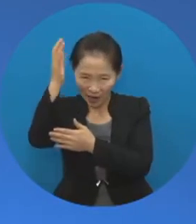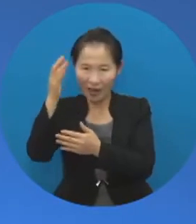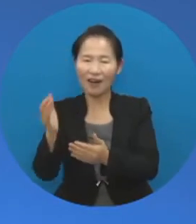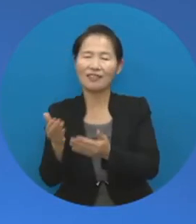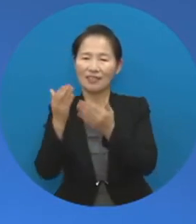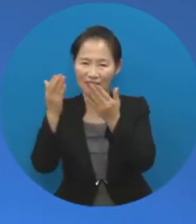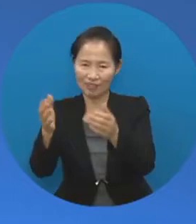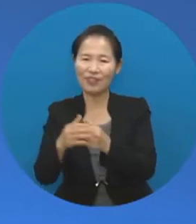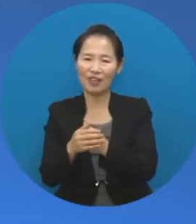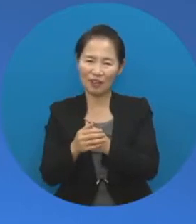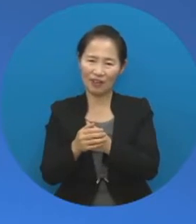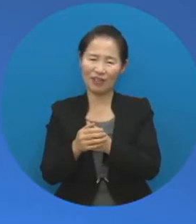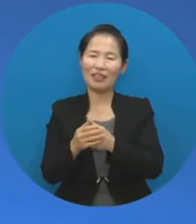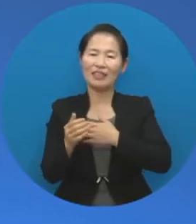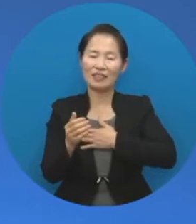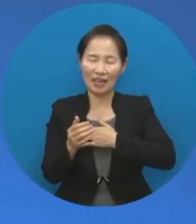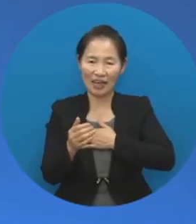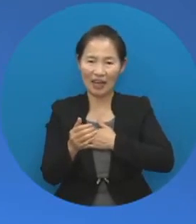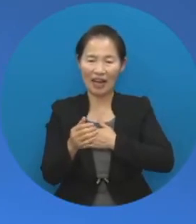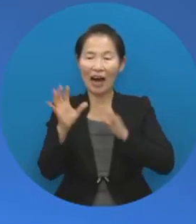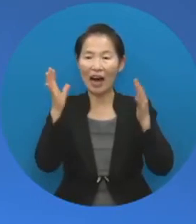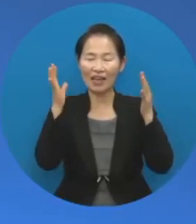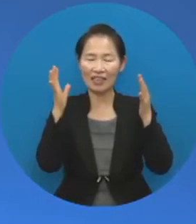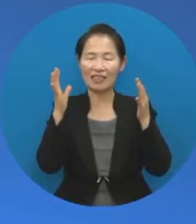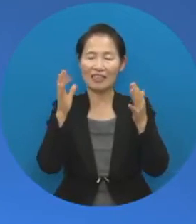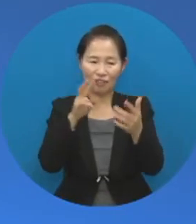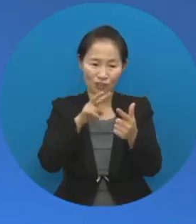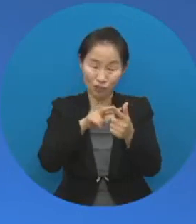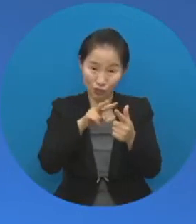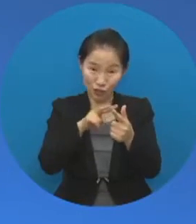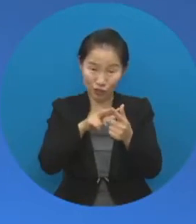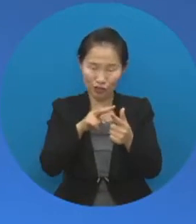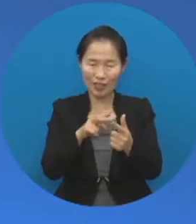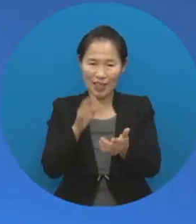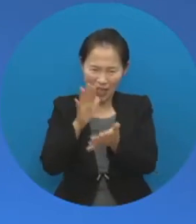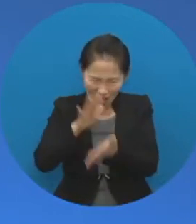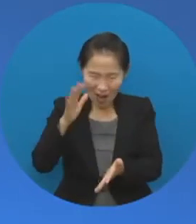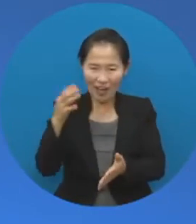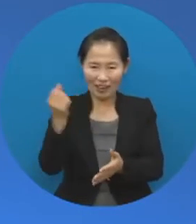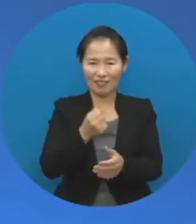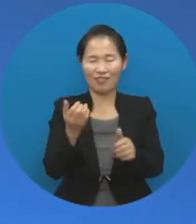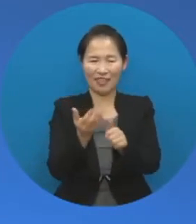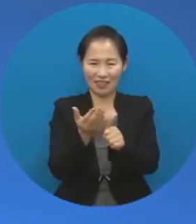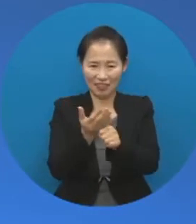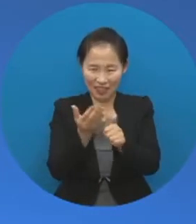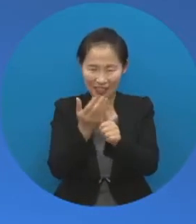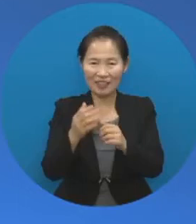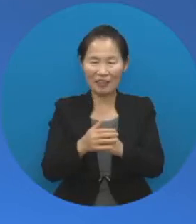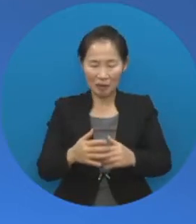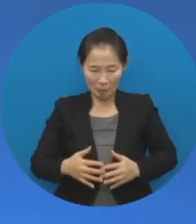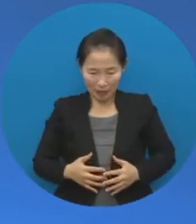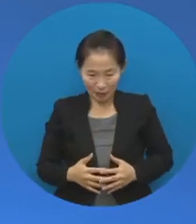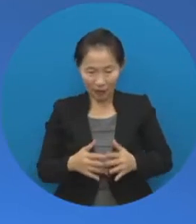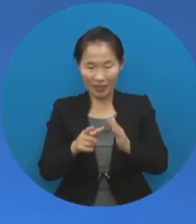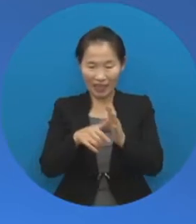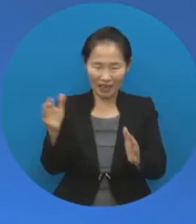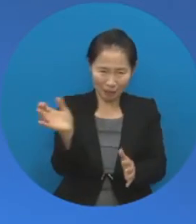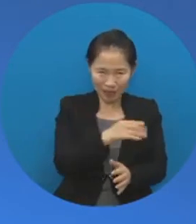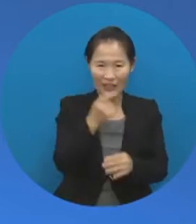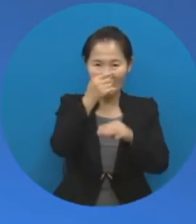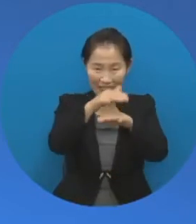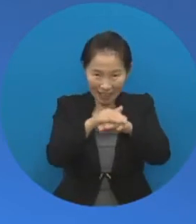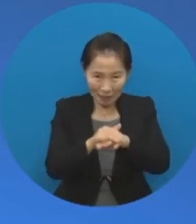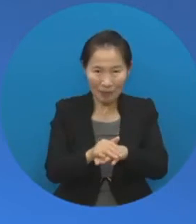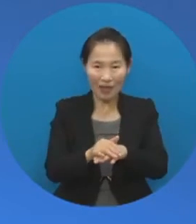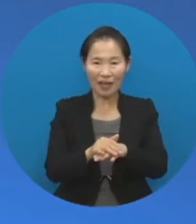제가 또 아이를 얼마나 극성맞게 키우겠어요. 이 아이들이 뱃속에 있을 때부터 예배를 하기 시작해서 아이들이 이제